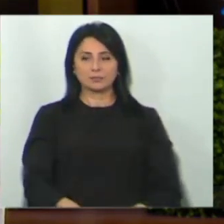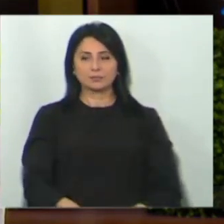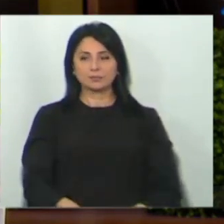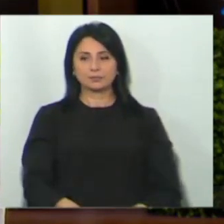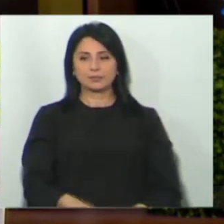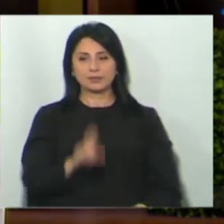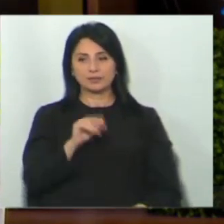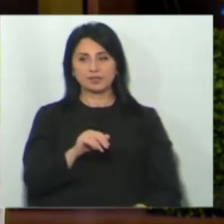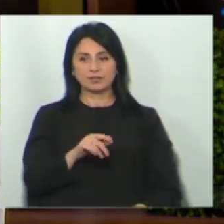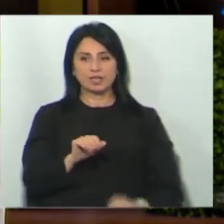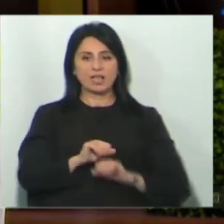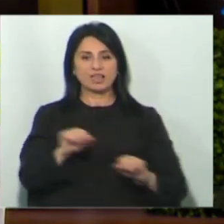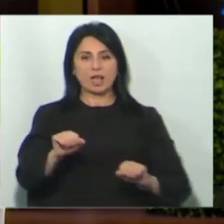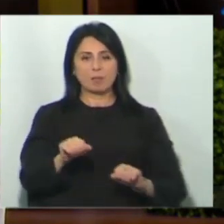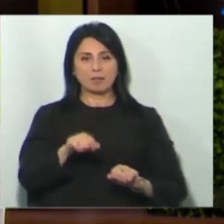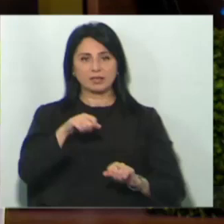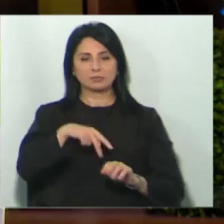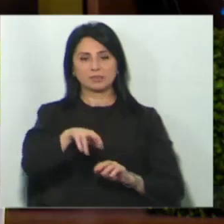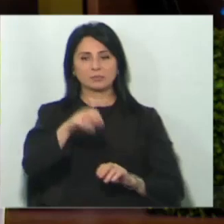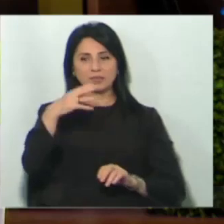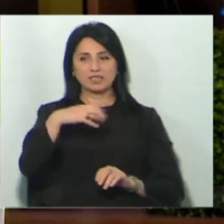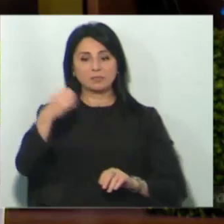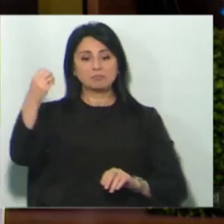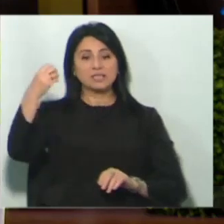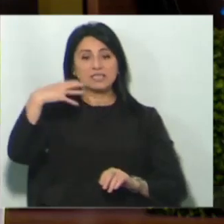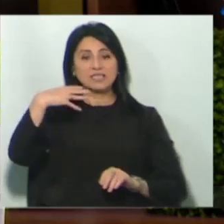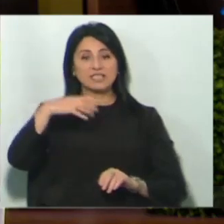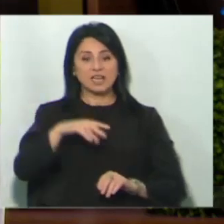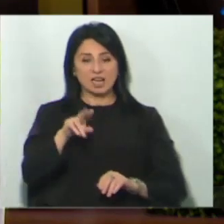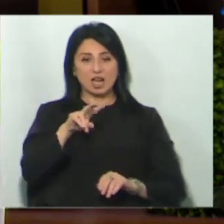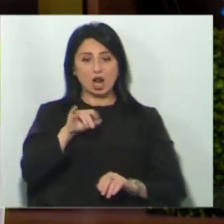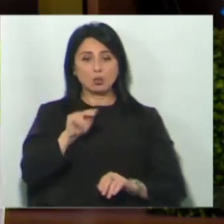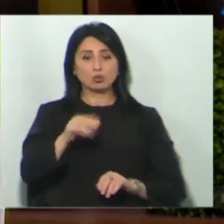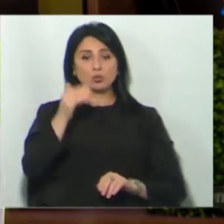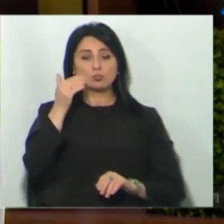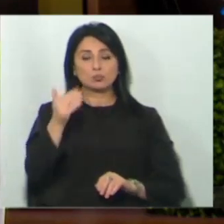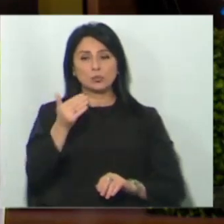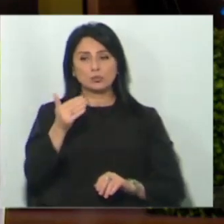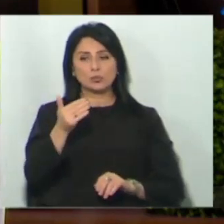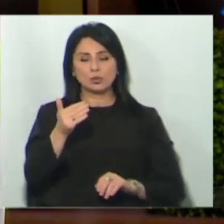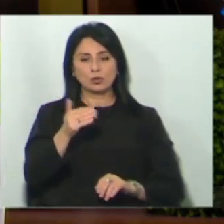ზემოქმედებისაგან და ნუ თამამად გადის მზეზე. მზის ულტრაიისფერის სხივების ზემოქმედების